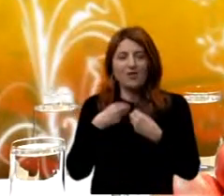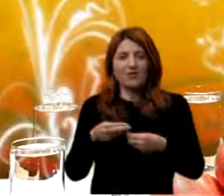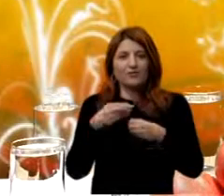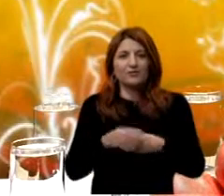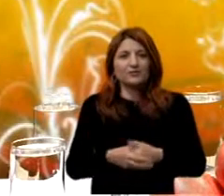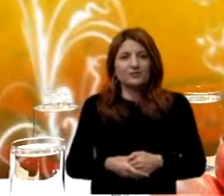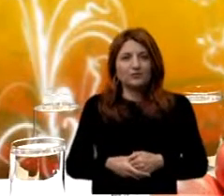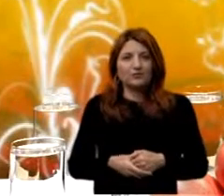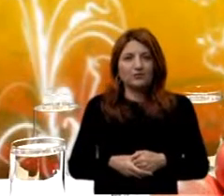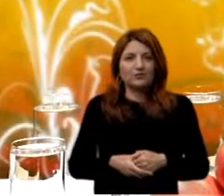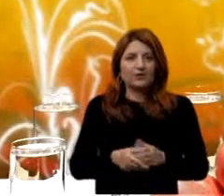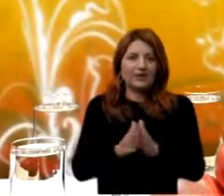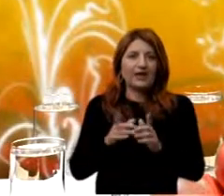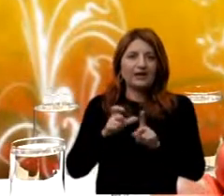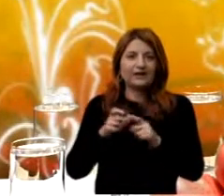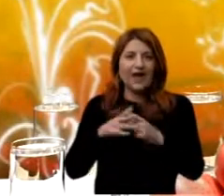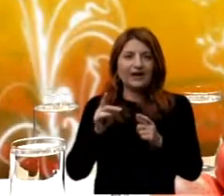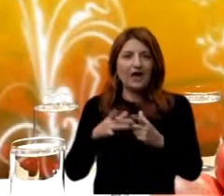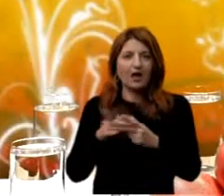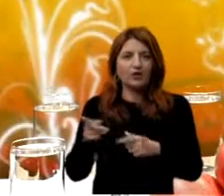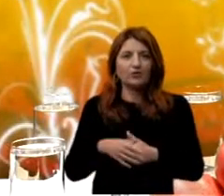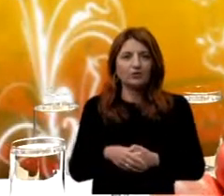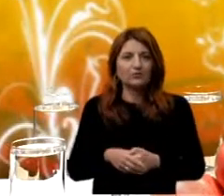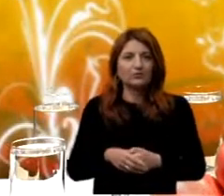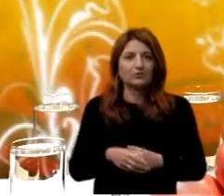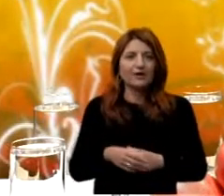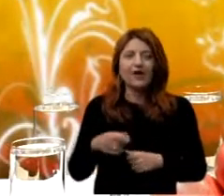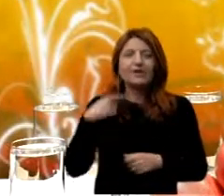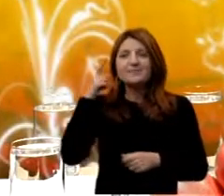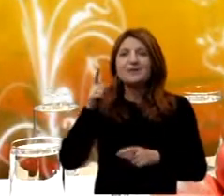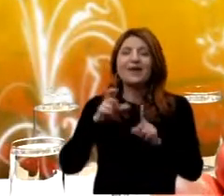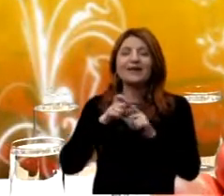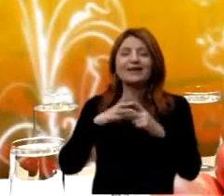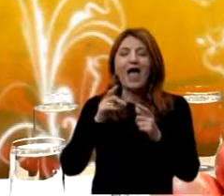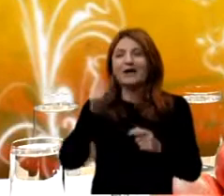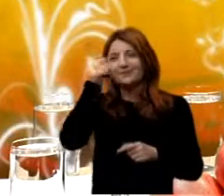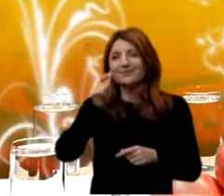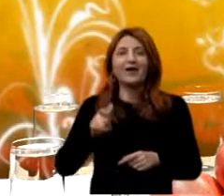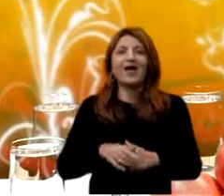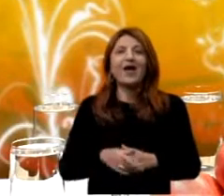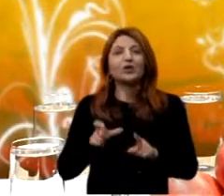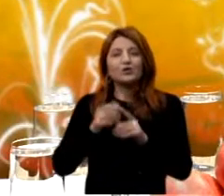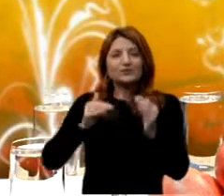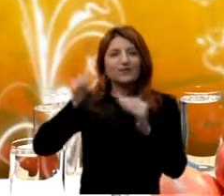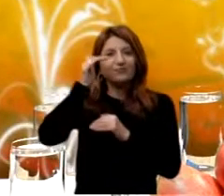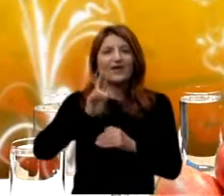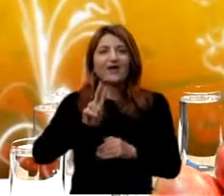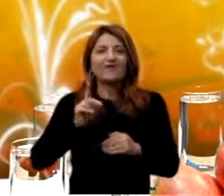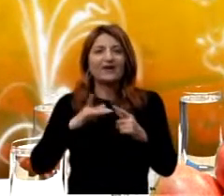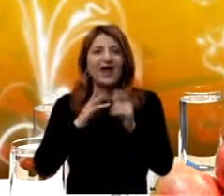Darija to... Oprostite. Ja sam mislila da je uvijek moja curica. Znači, docentica Vranešić da